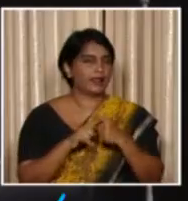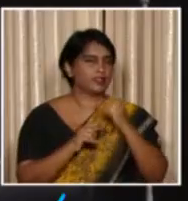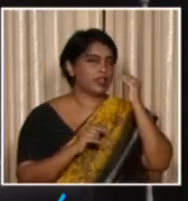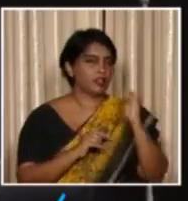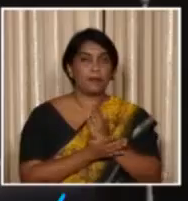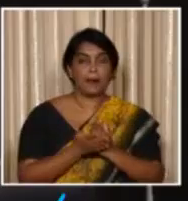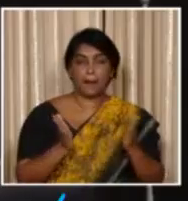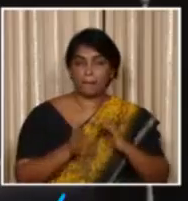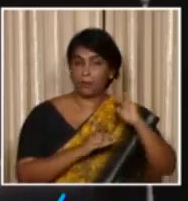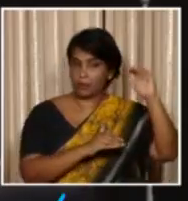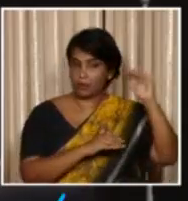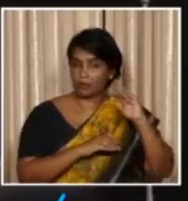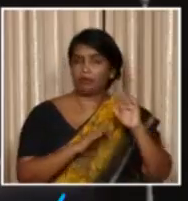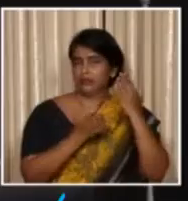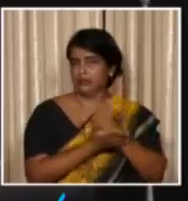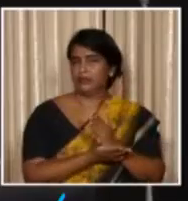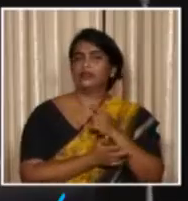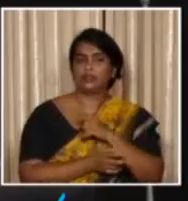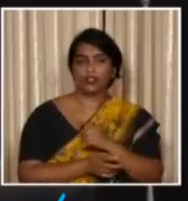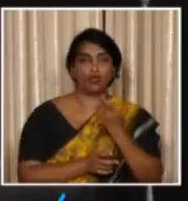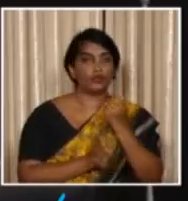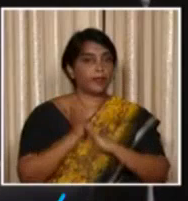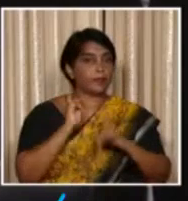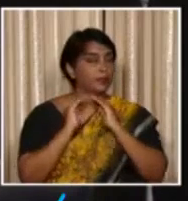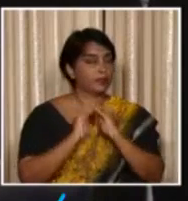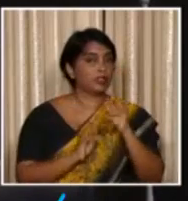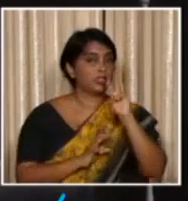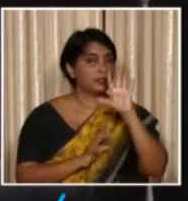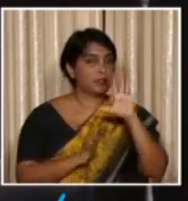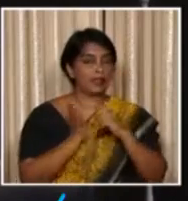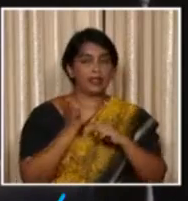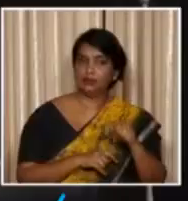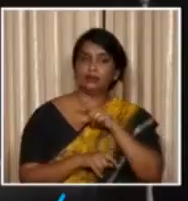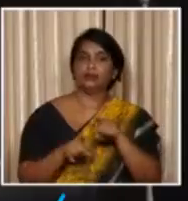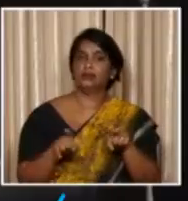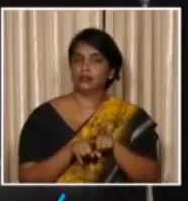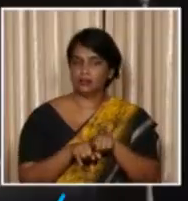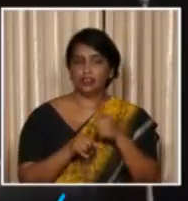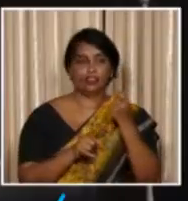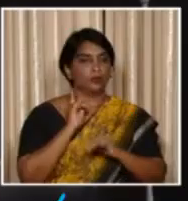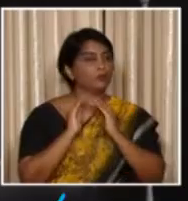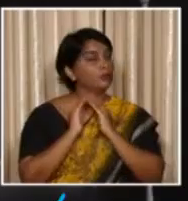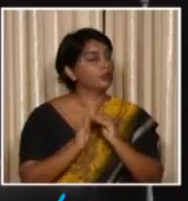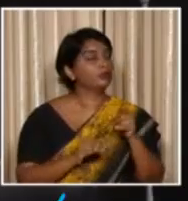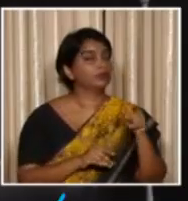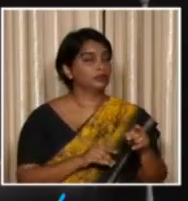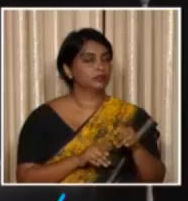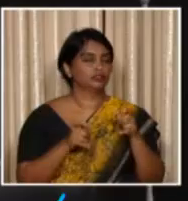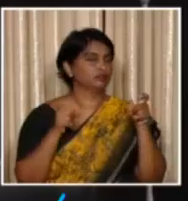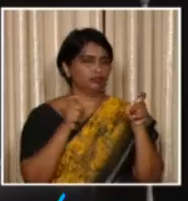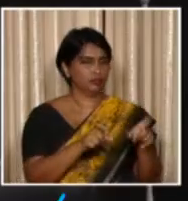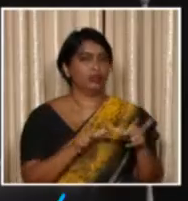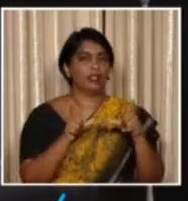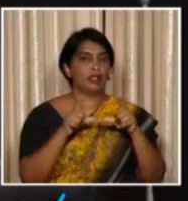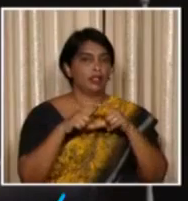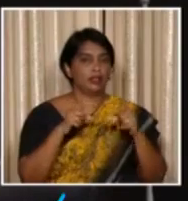තිරිඟු පිටි ආනේනේ අධෛර්යමත් කිරීම සඳහා මුදල් අමාත්‍යංශයේ රුපියල් 35ක බද්දවුත් ඇතුල් කරා. මුදල් අමාත්‍යංශයේ ඒක තහනම් කරලා